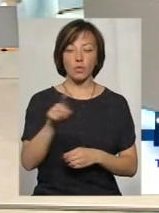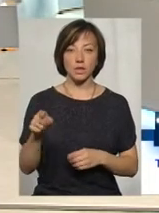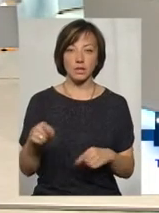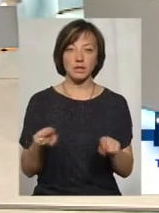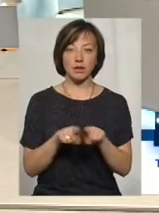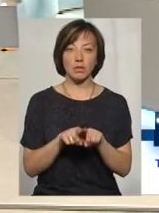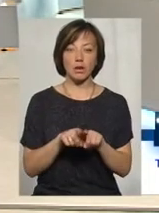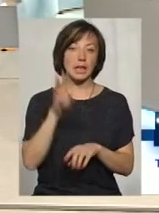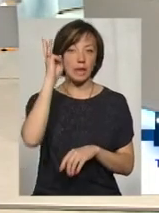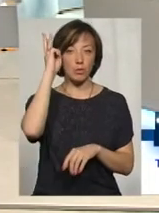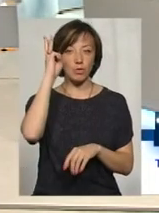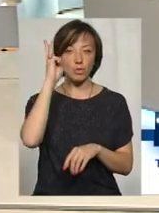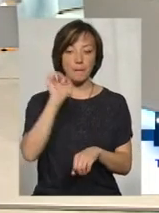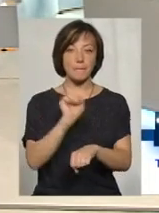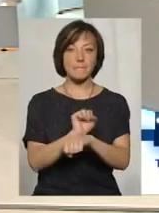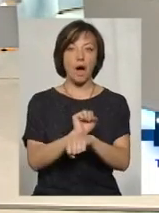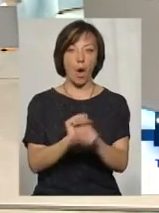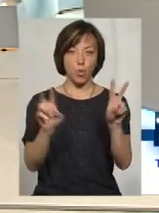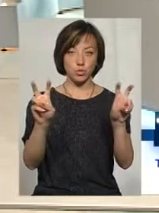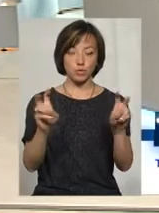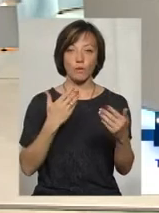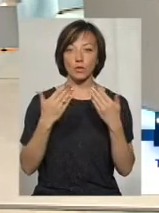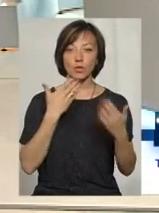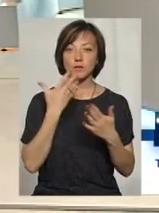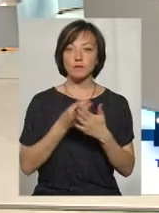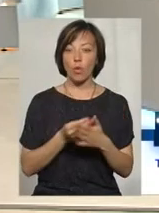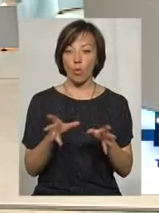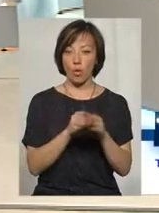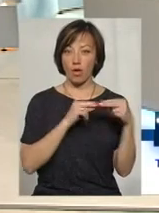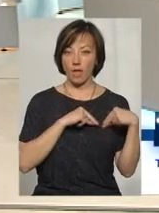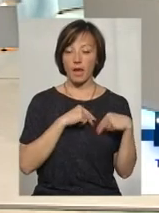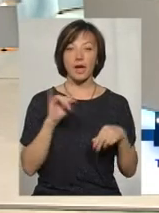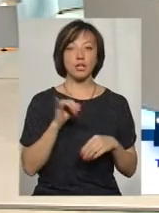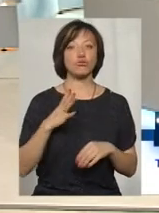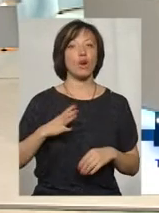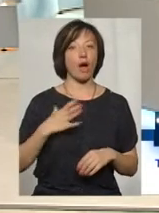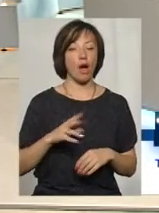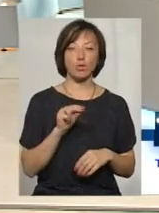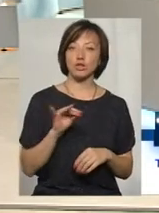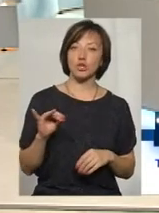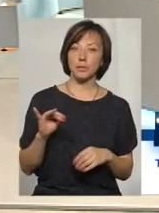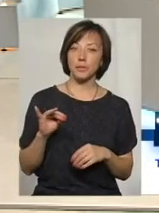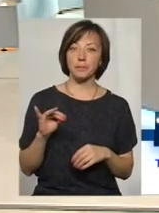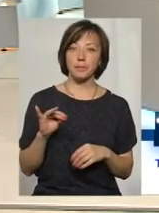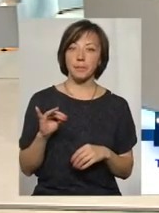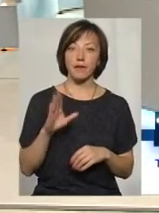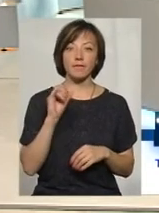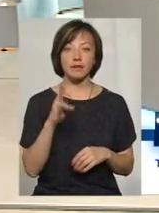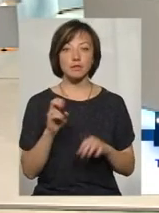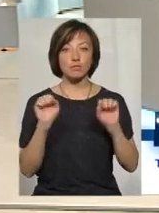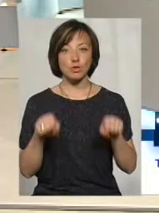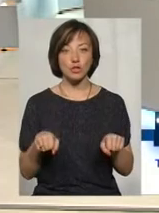таку дипломатичну паузу по відношенні до свого колеги і чекають, чи він